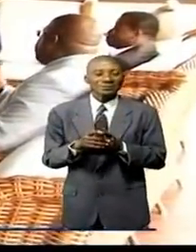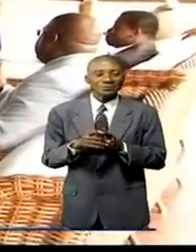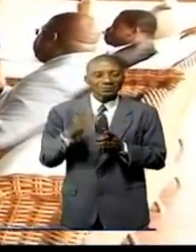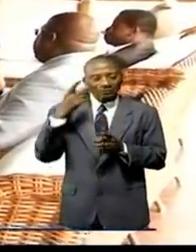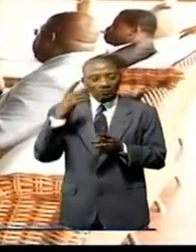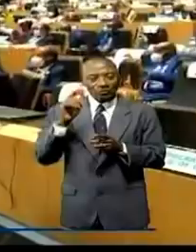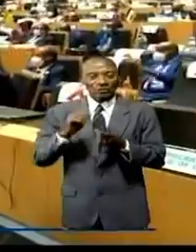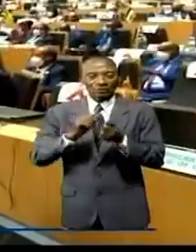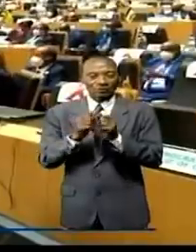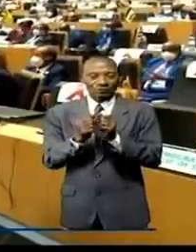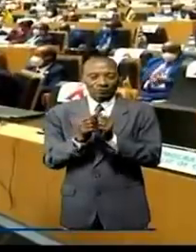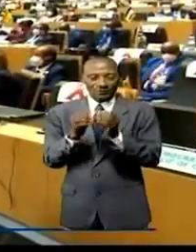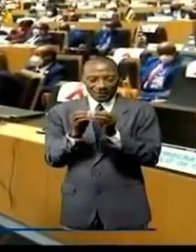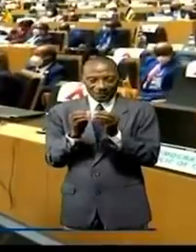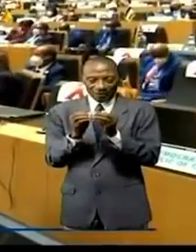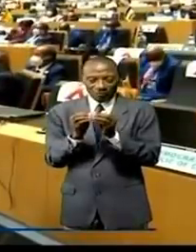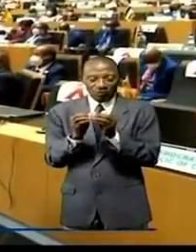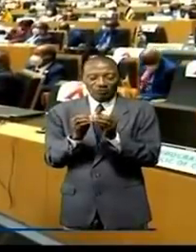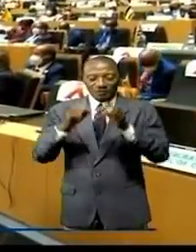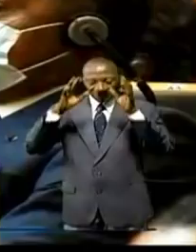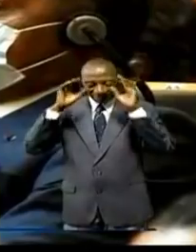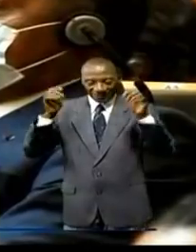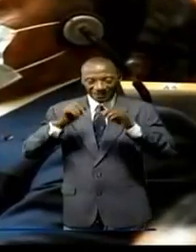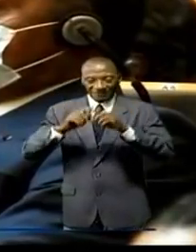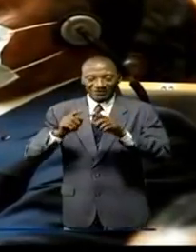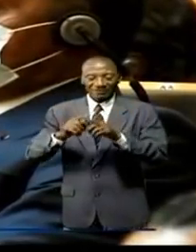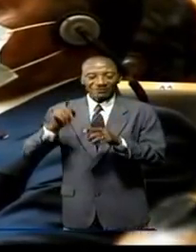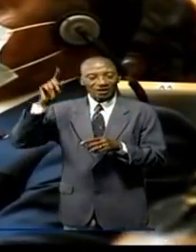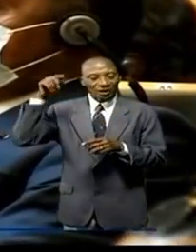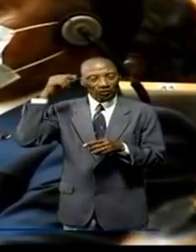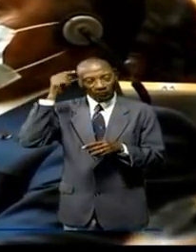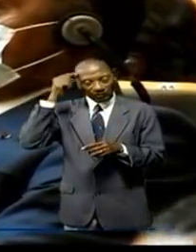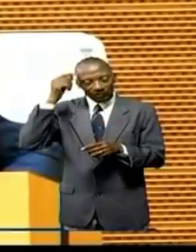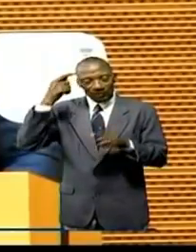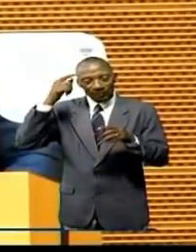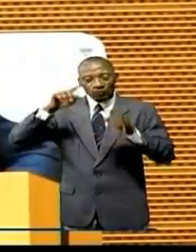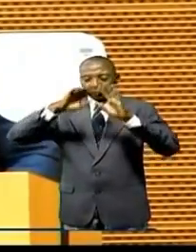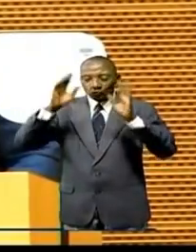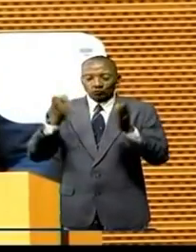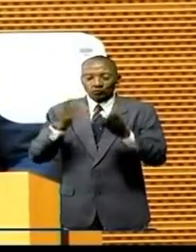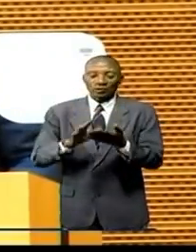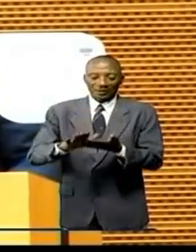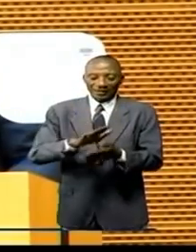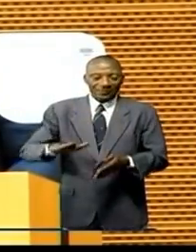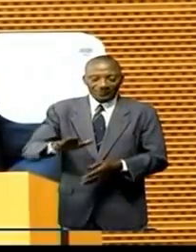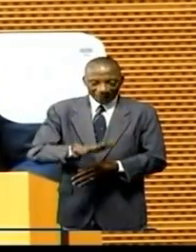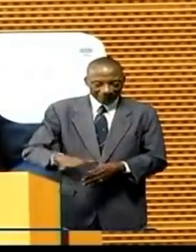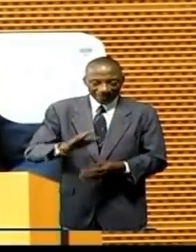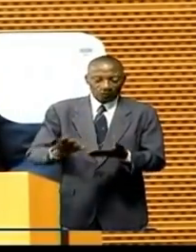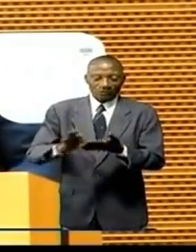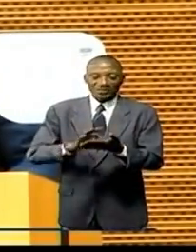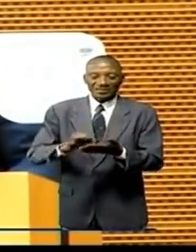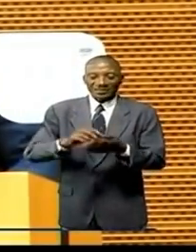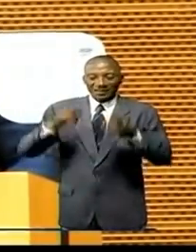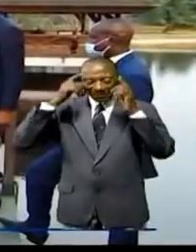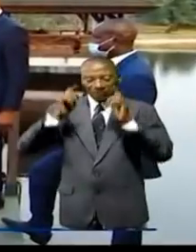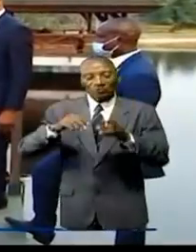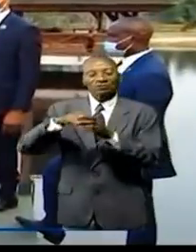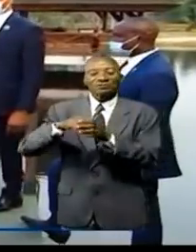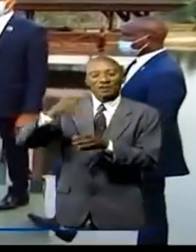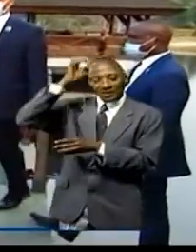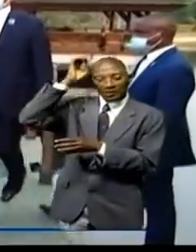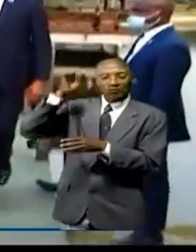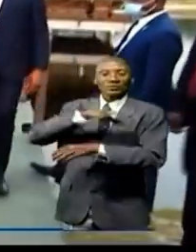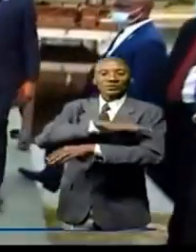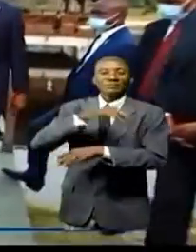tenue du sommet des chefs d'État et des gouvernements des pays signataires de l'accord cadre d'Addis Abeba sur la paix, la